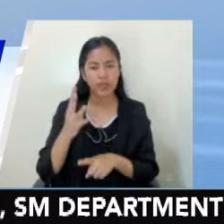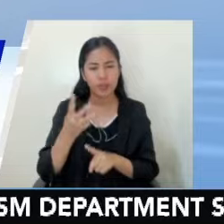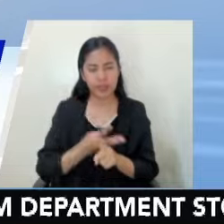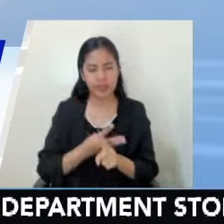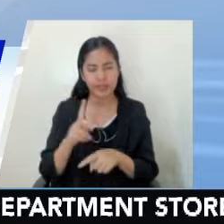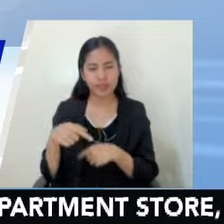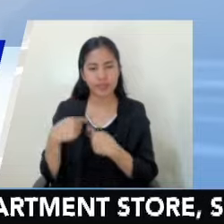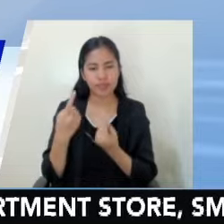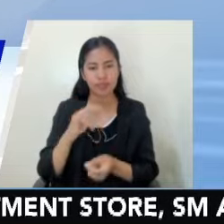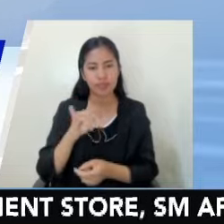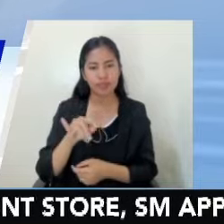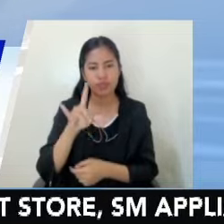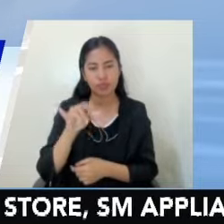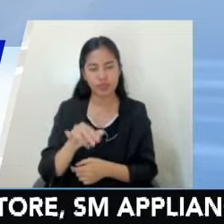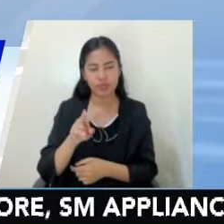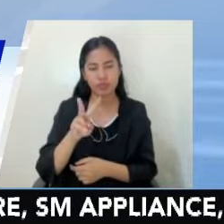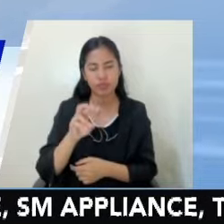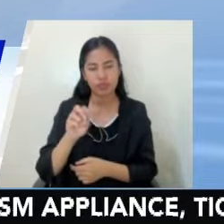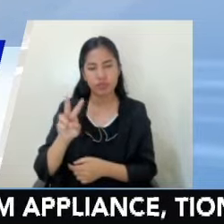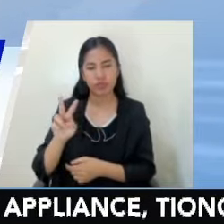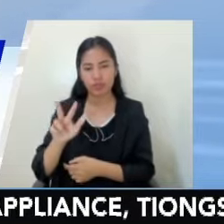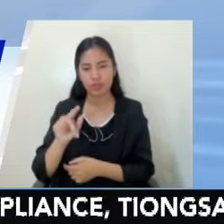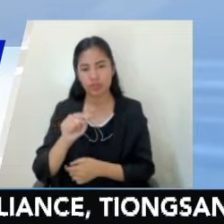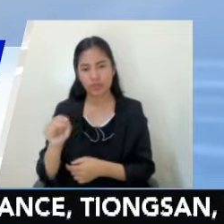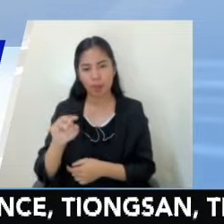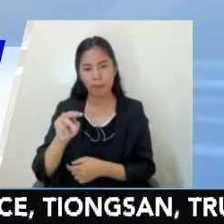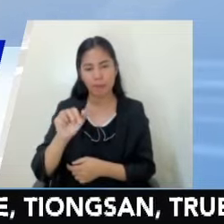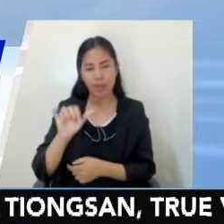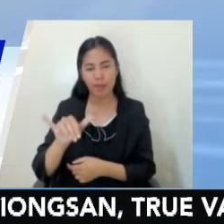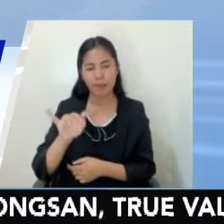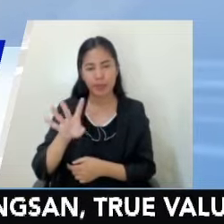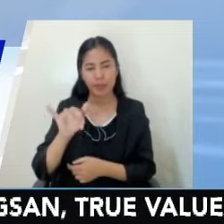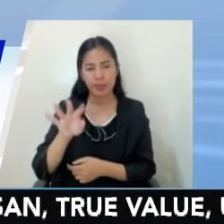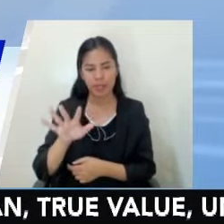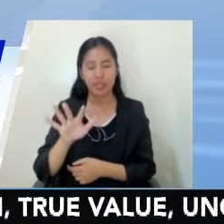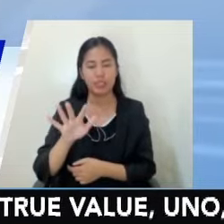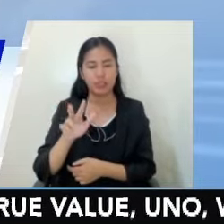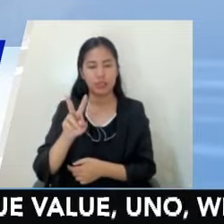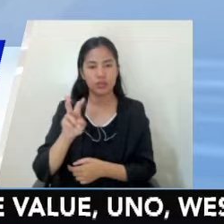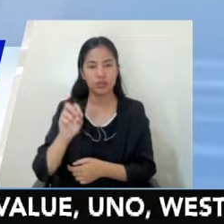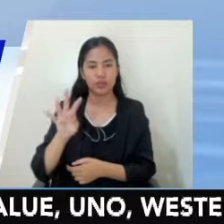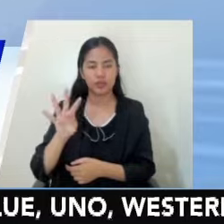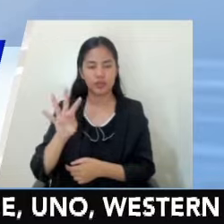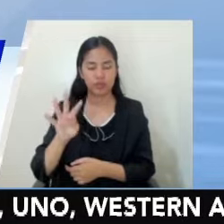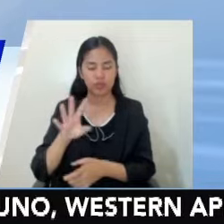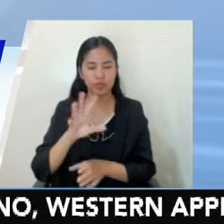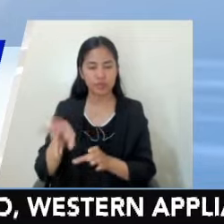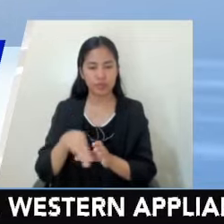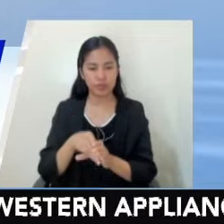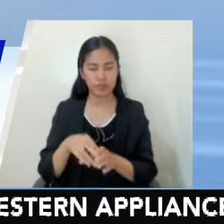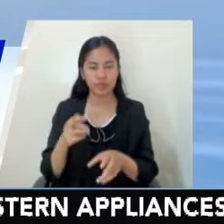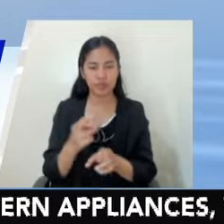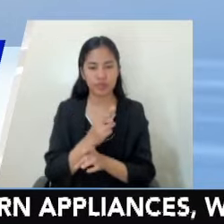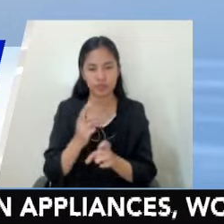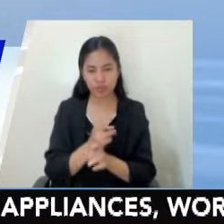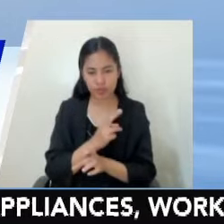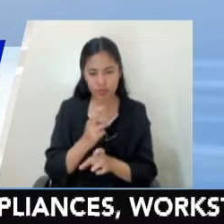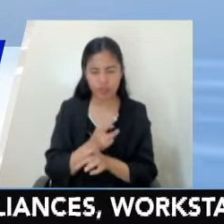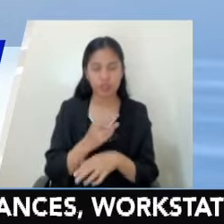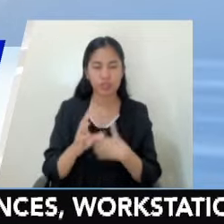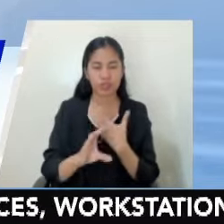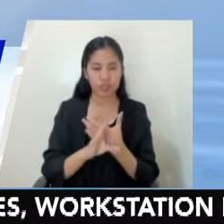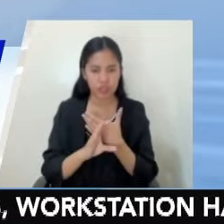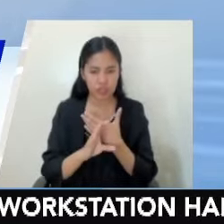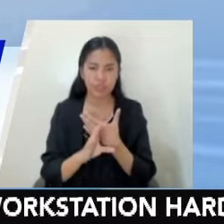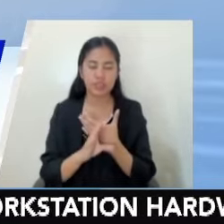July 2023 hanggang May 15, 2024. Pasok dyan ang lahat ng regular, casual at contractual. Maging